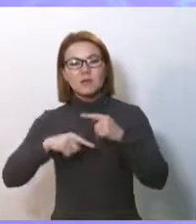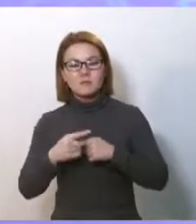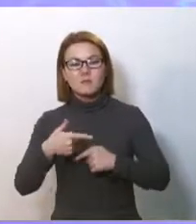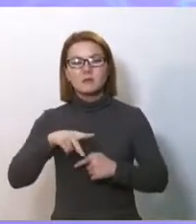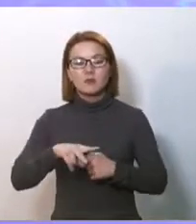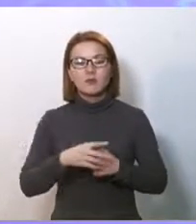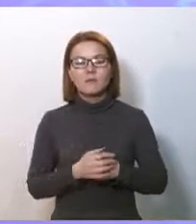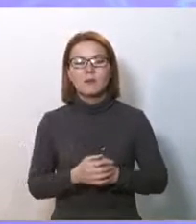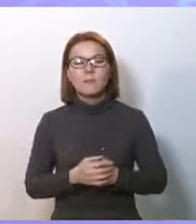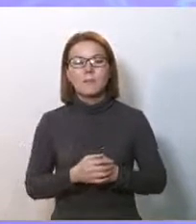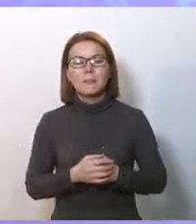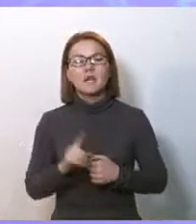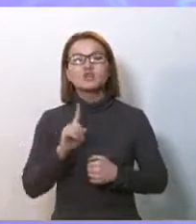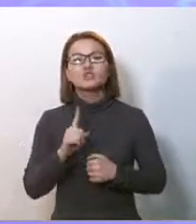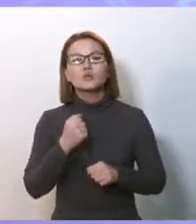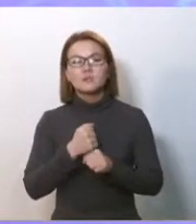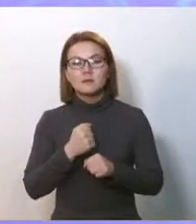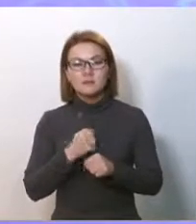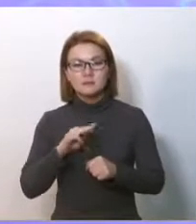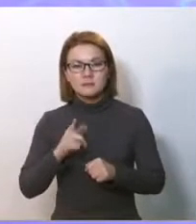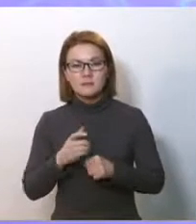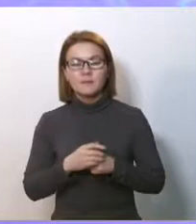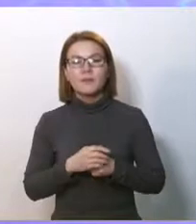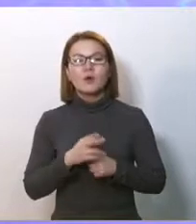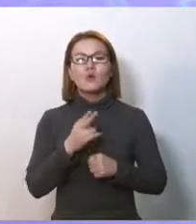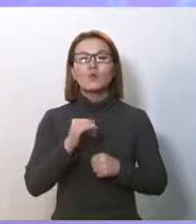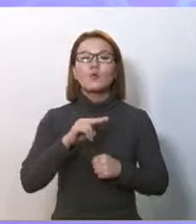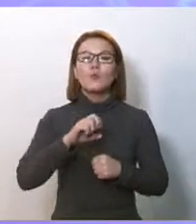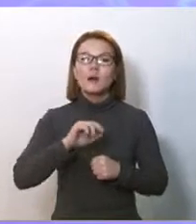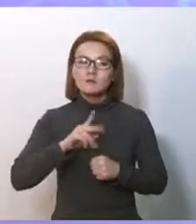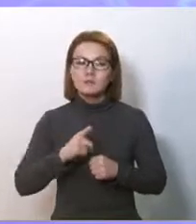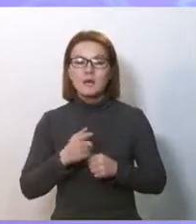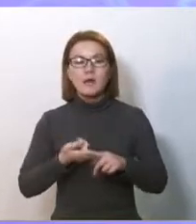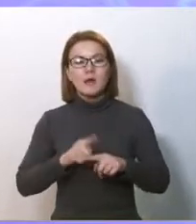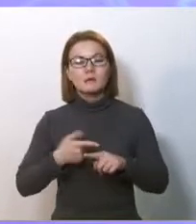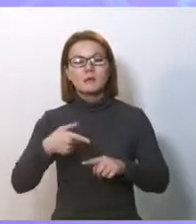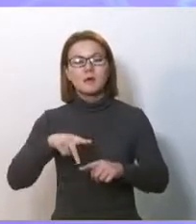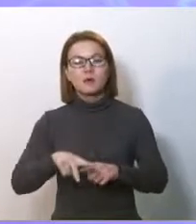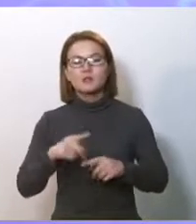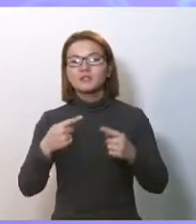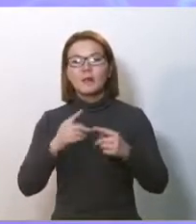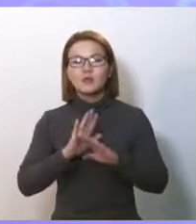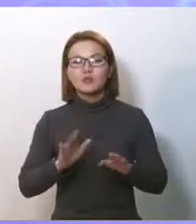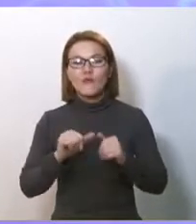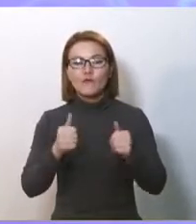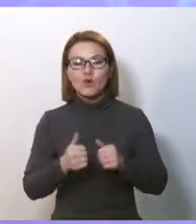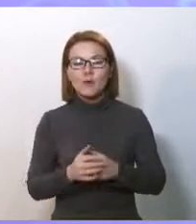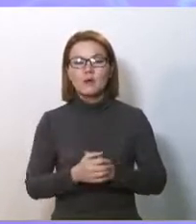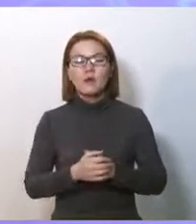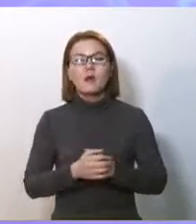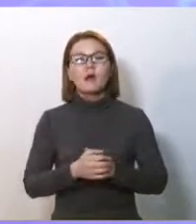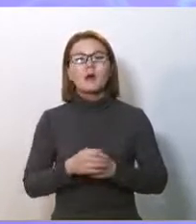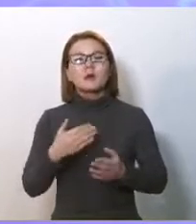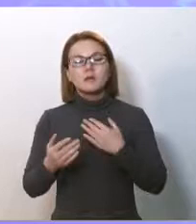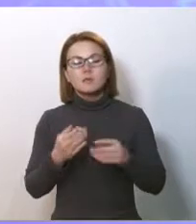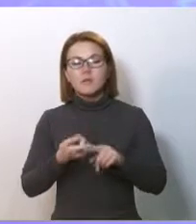глаголами. Что делать? Купать. Это глагол неопределенной формы.